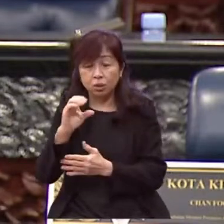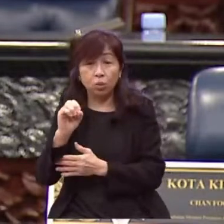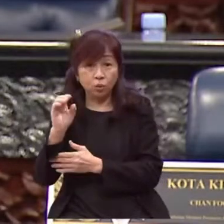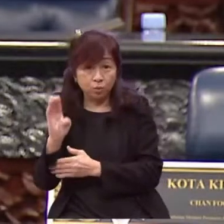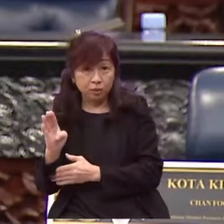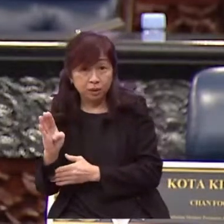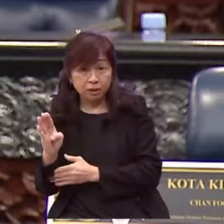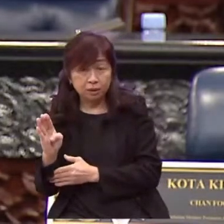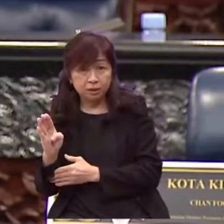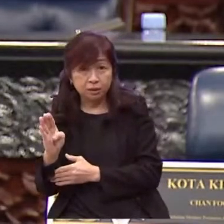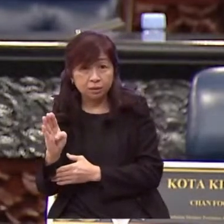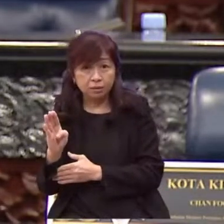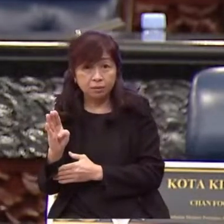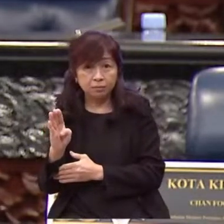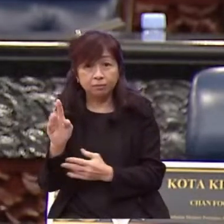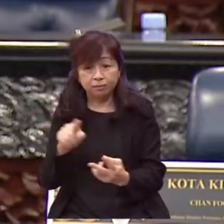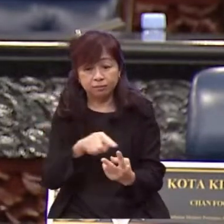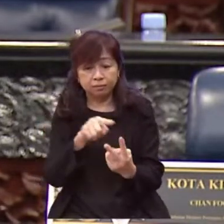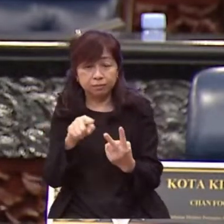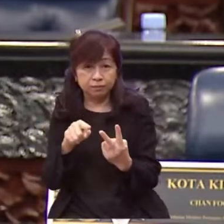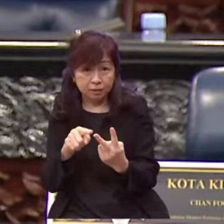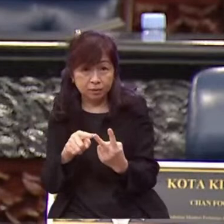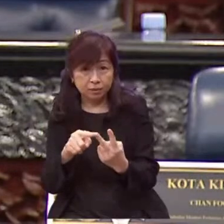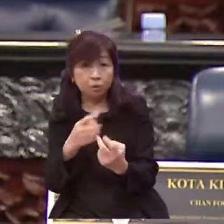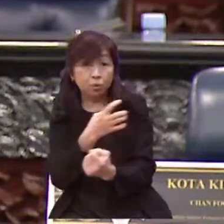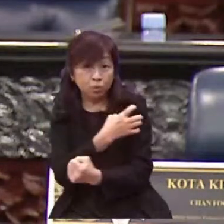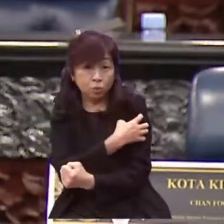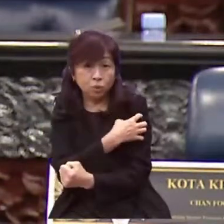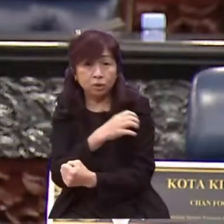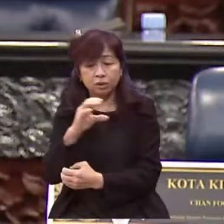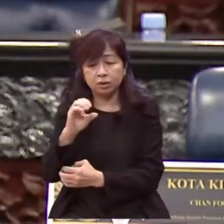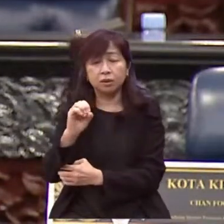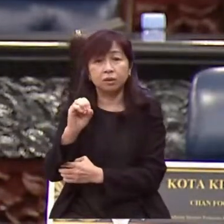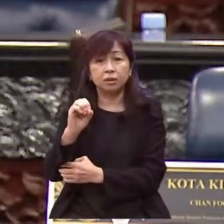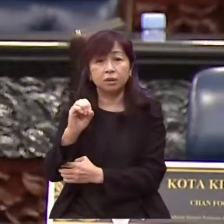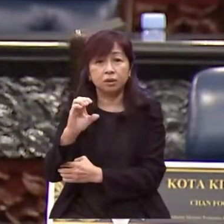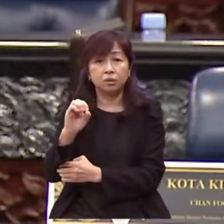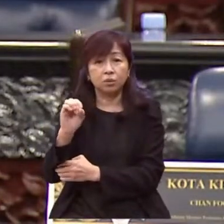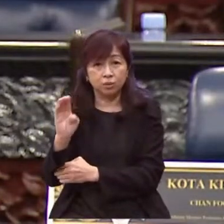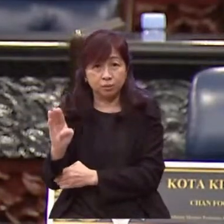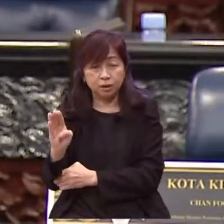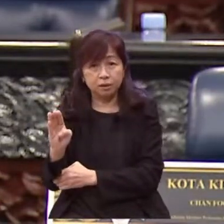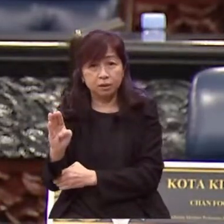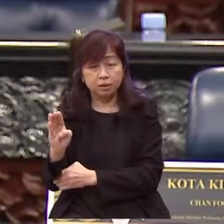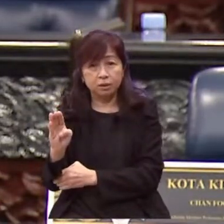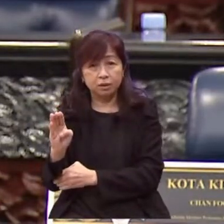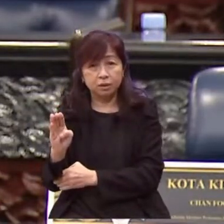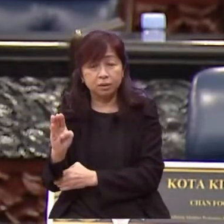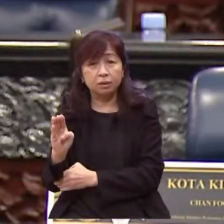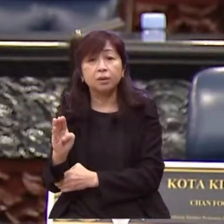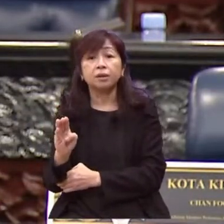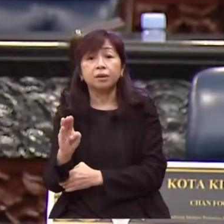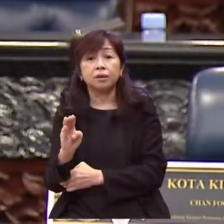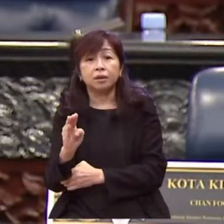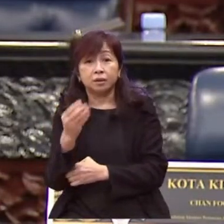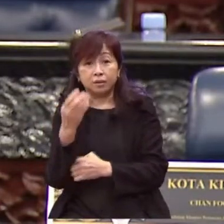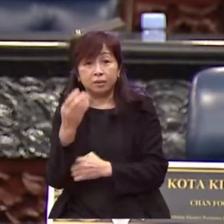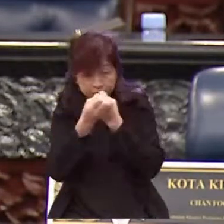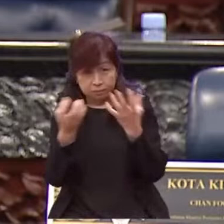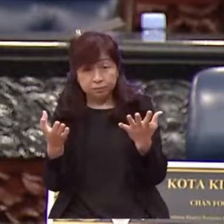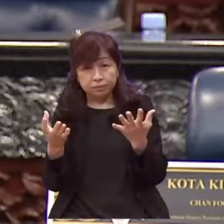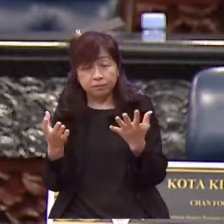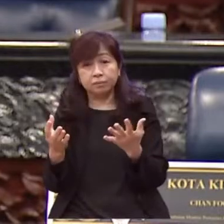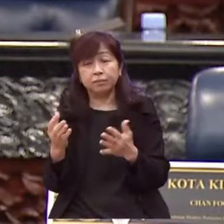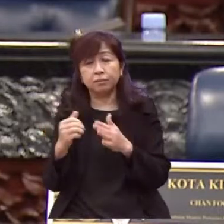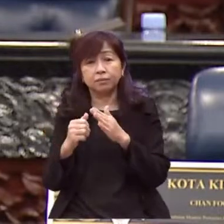peranan dan yang kedua adalah kekuatan cob itu sendiri untuk maklumat yang bohongan ketika ini di peringkat